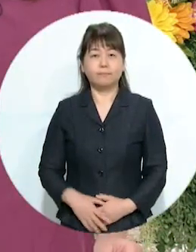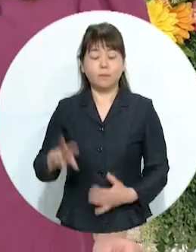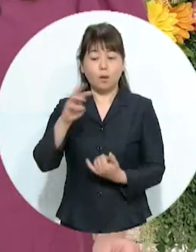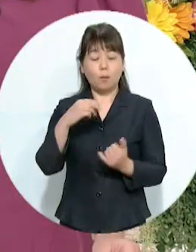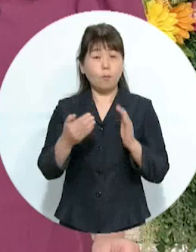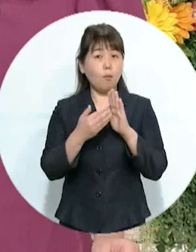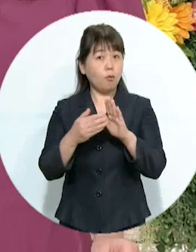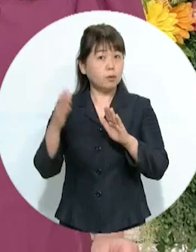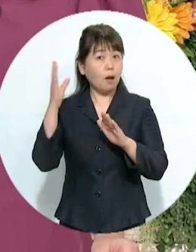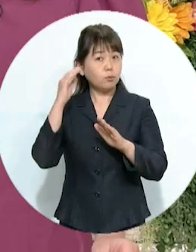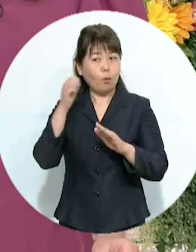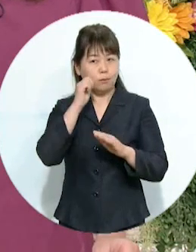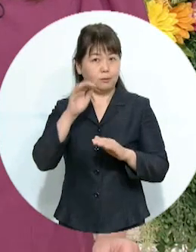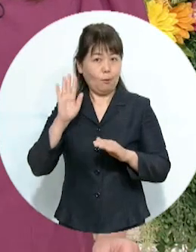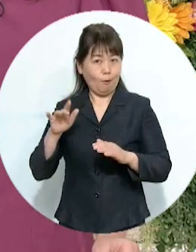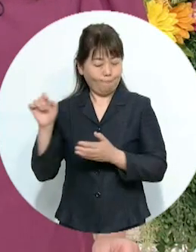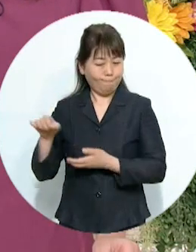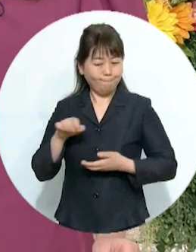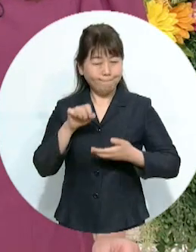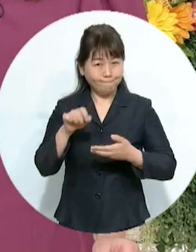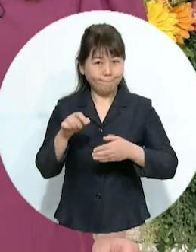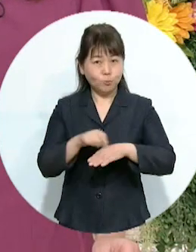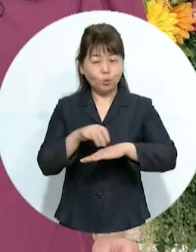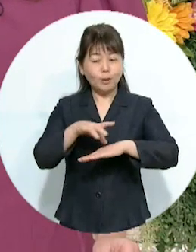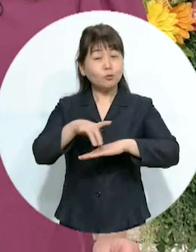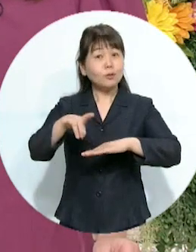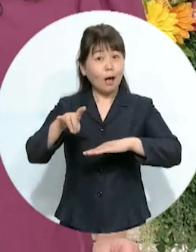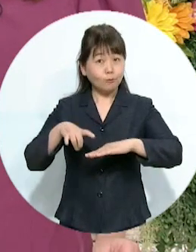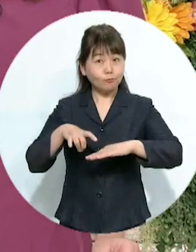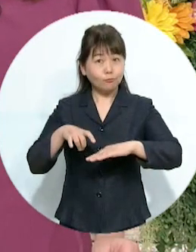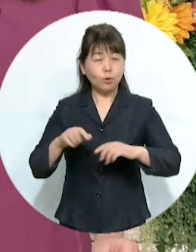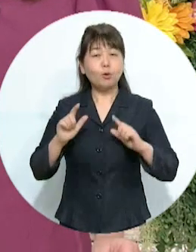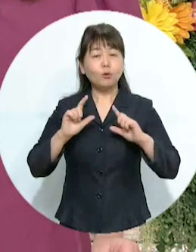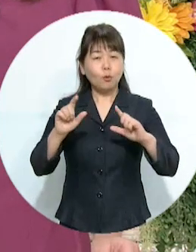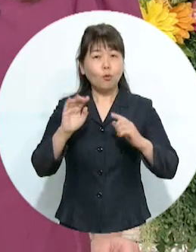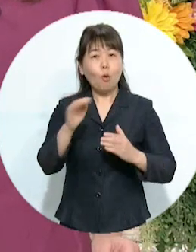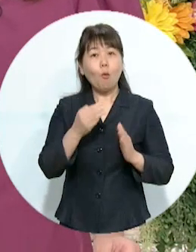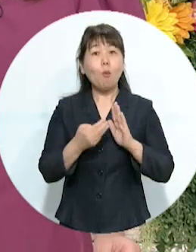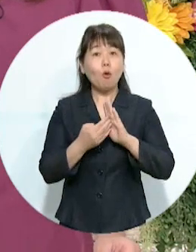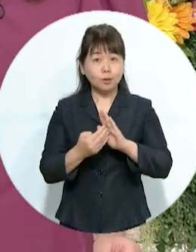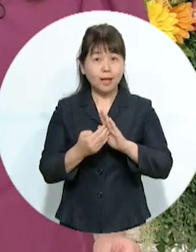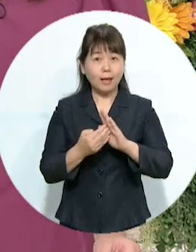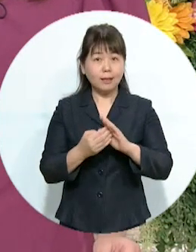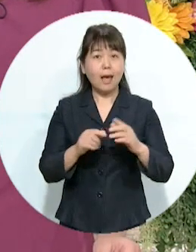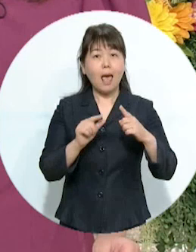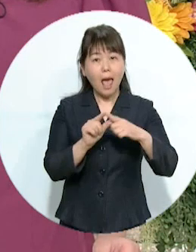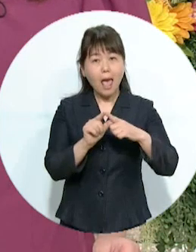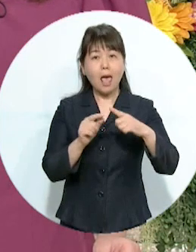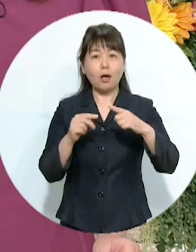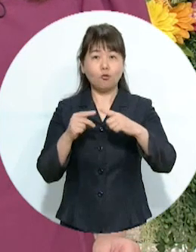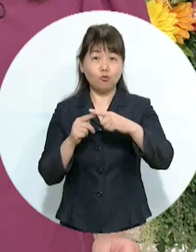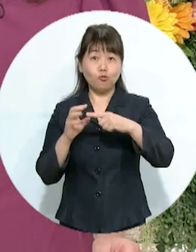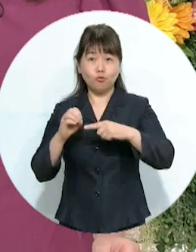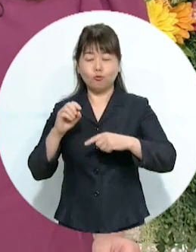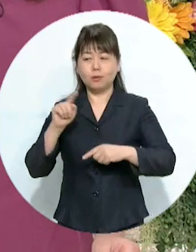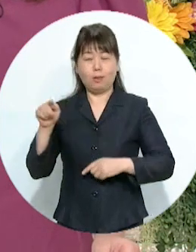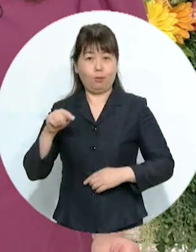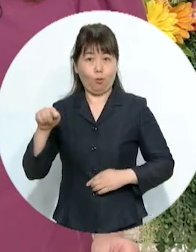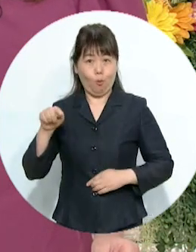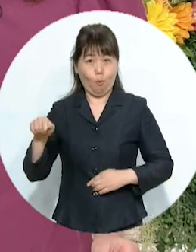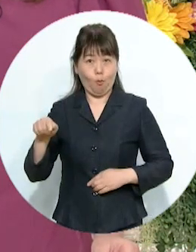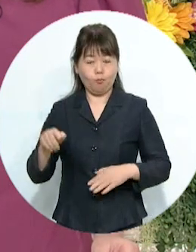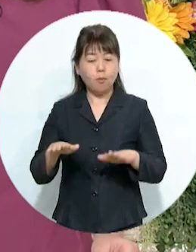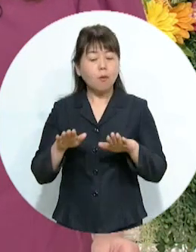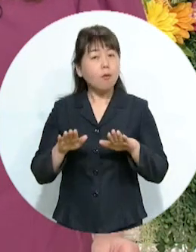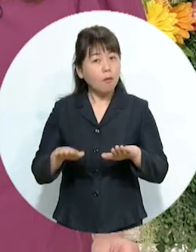防災に役立つ情報を紹介する特別企画、東京防災 A to Z。 今回は私